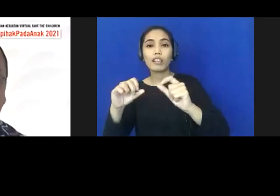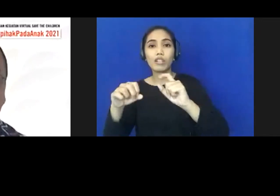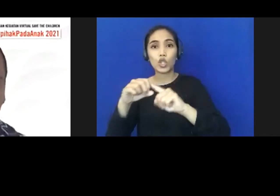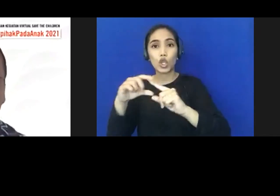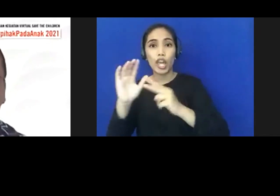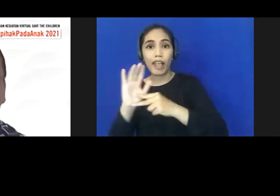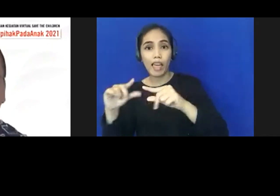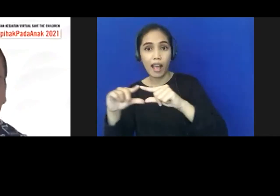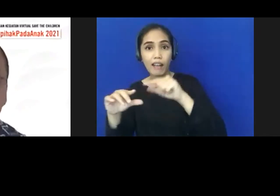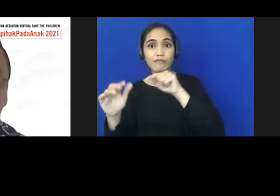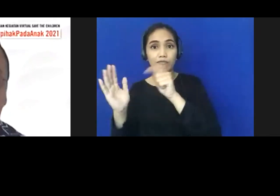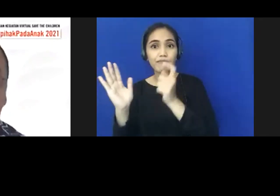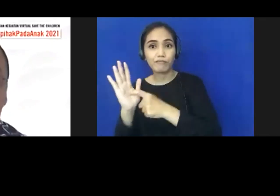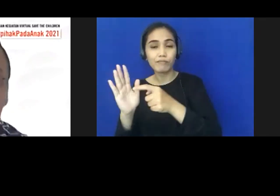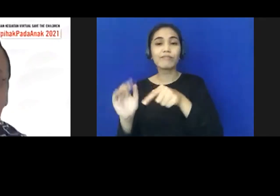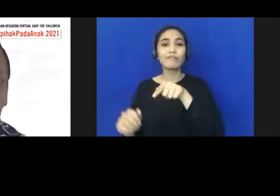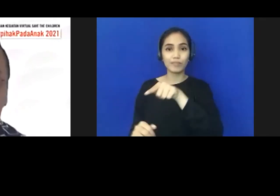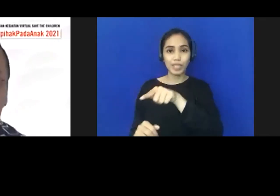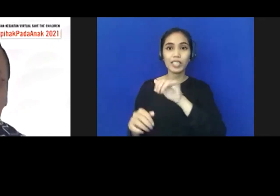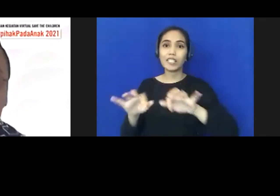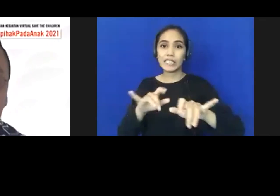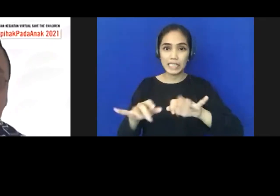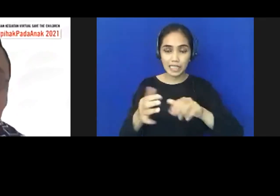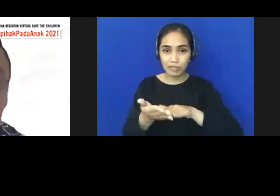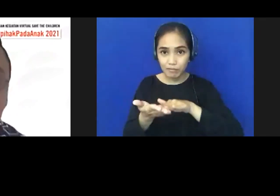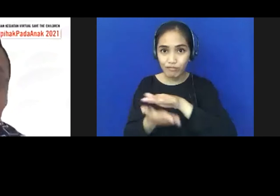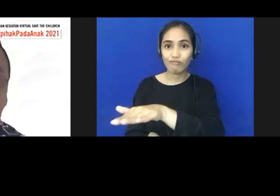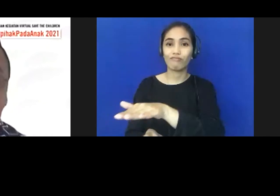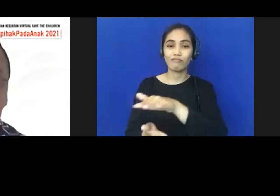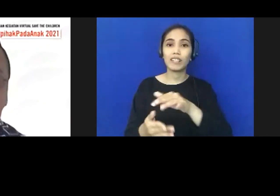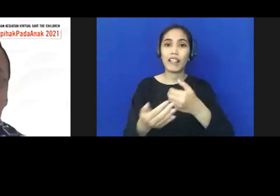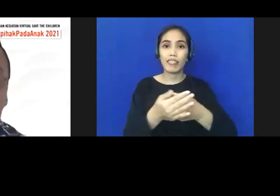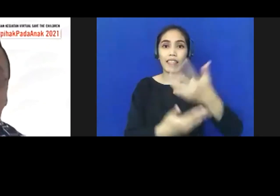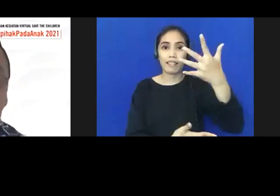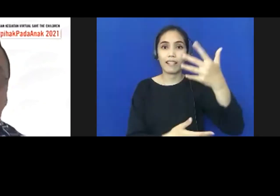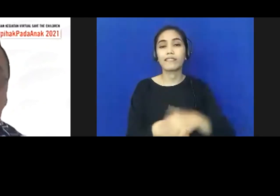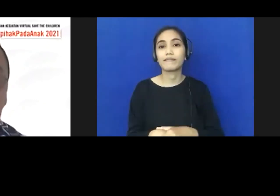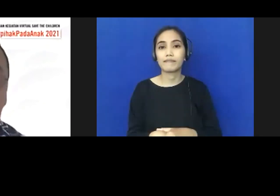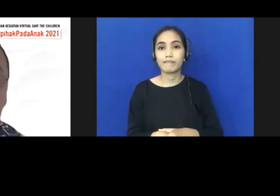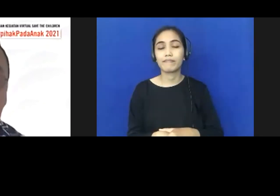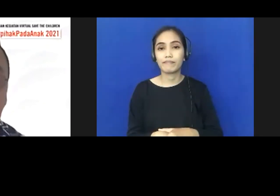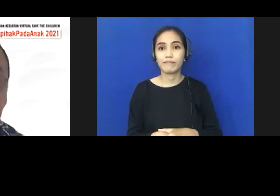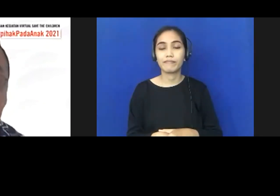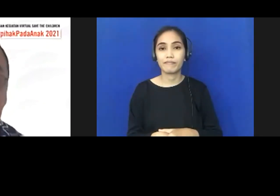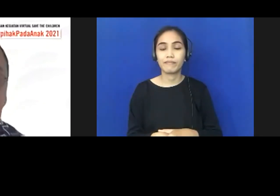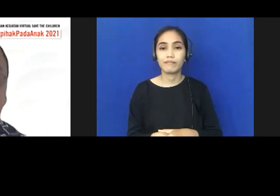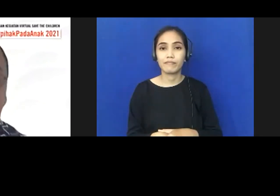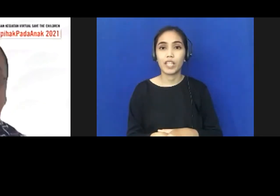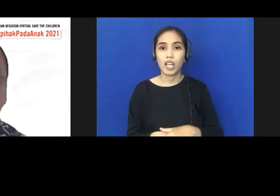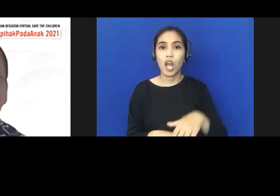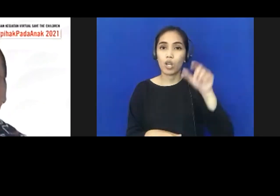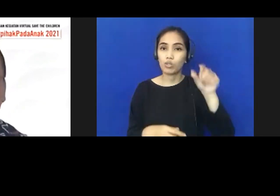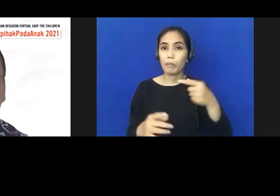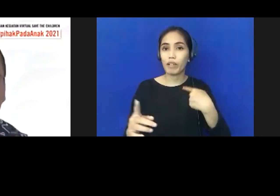dan A Fajar, silakan, dan ditujukannya nanti pertanyaannya untuk siapa, untuk narasumber yang mana.